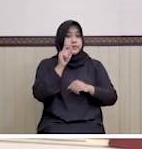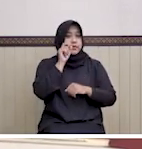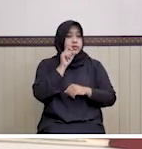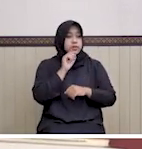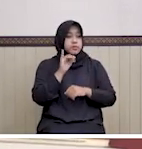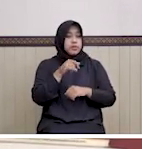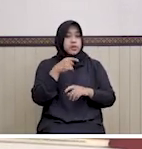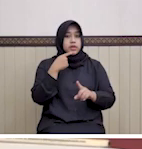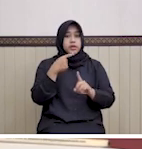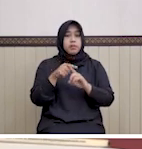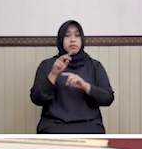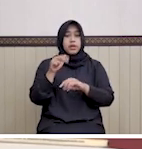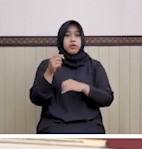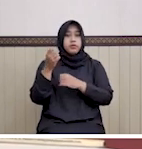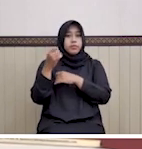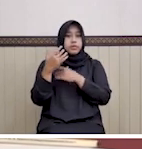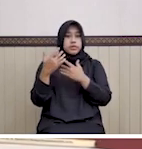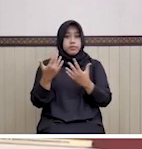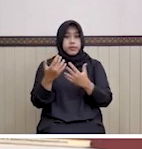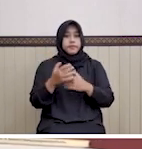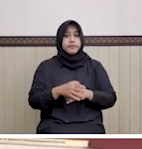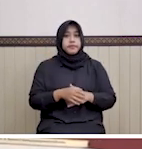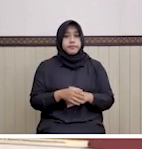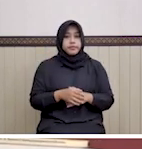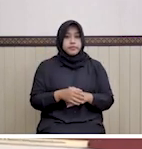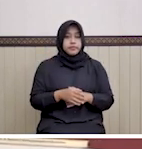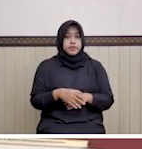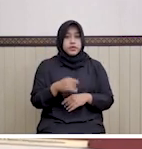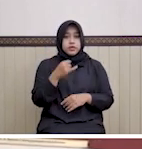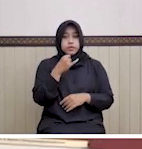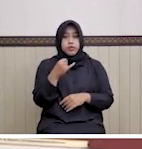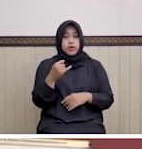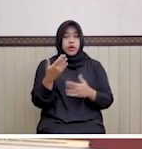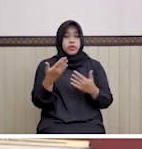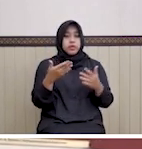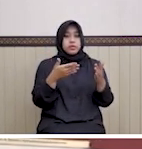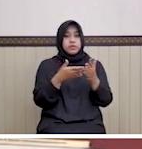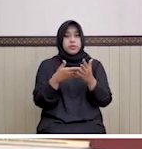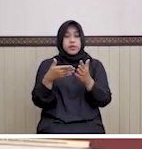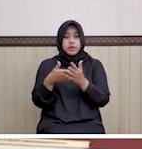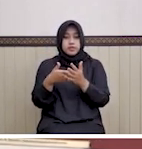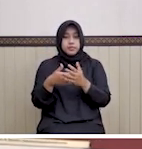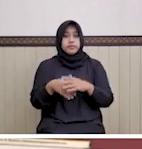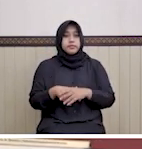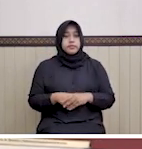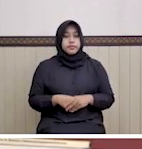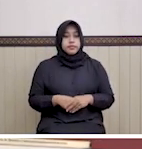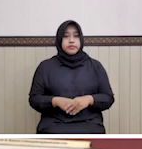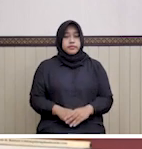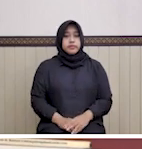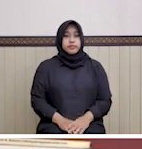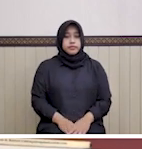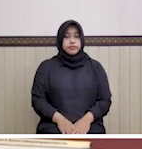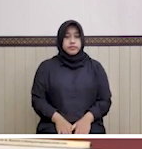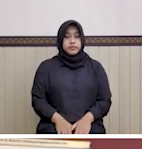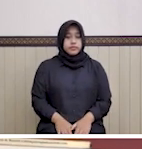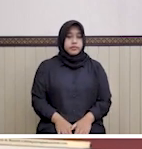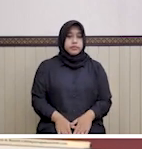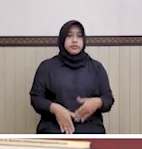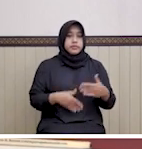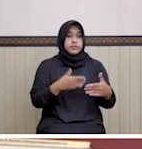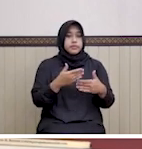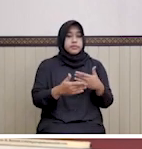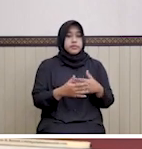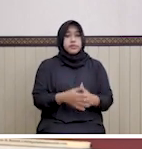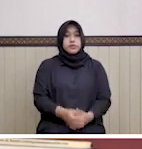itu Apalagi ditambah adanya eh kekurangan atau keterbatasan seperti itu kemudian